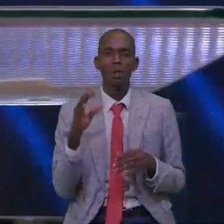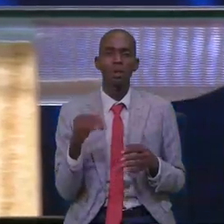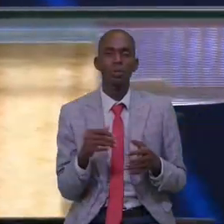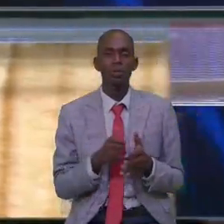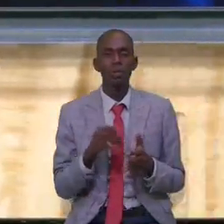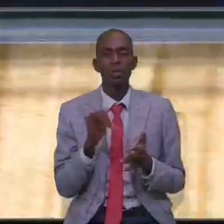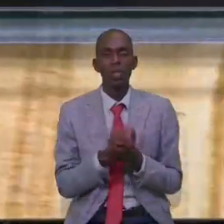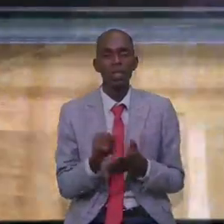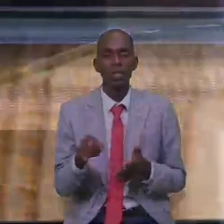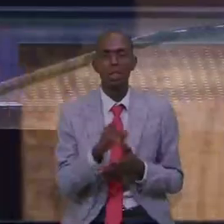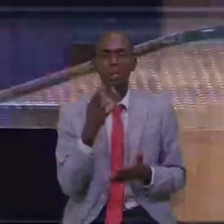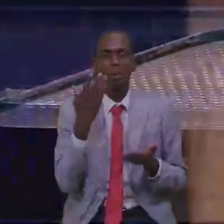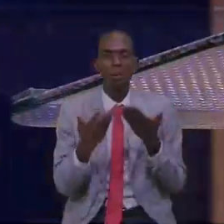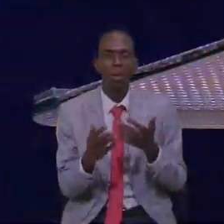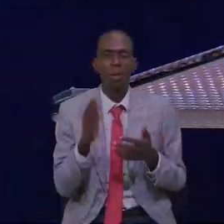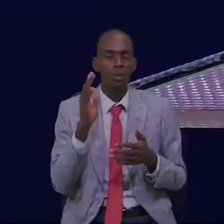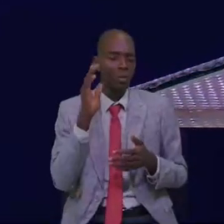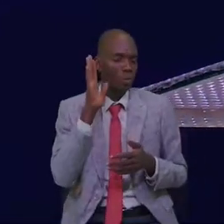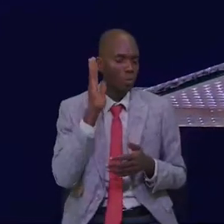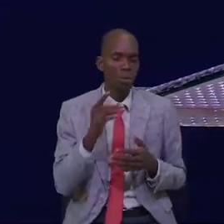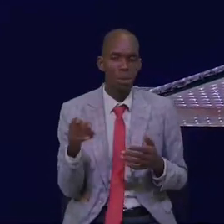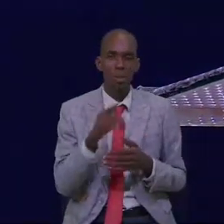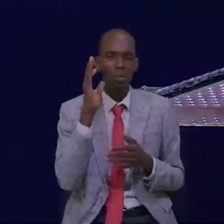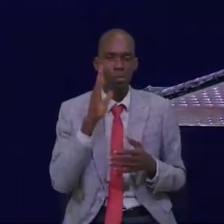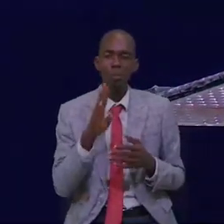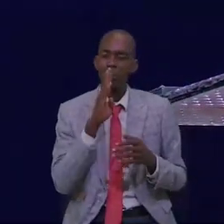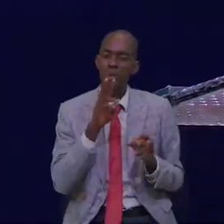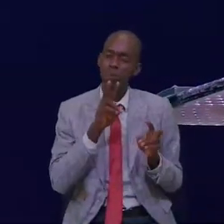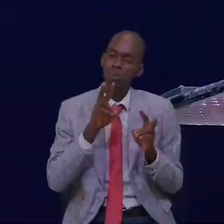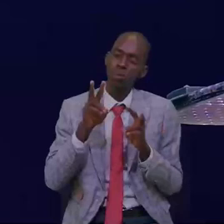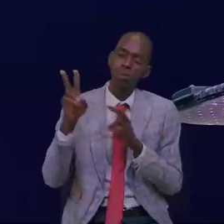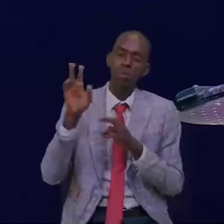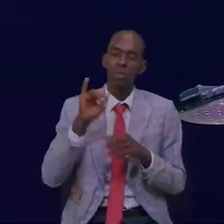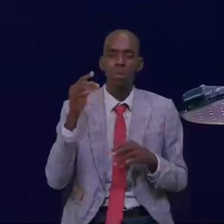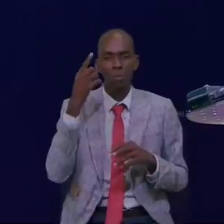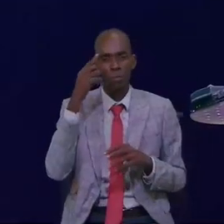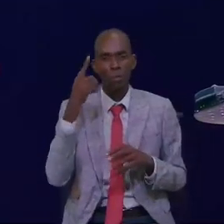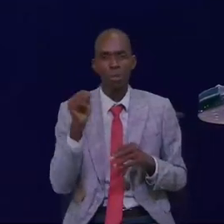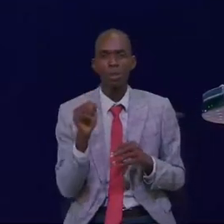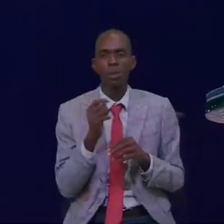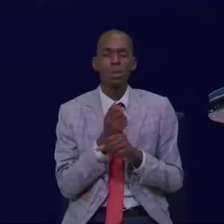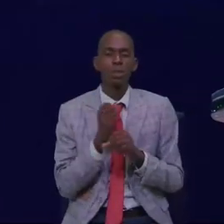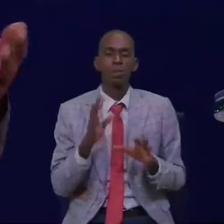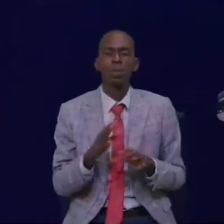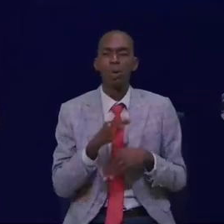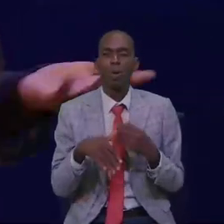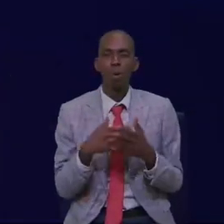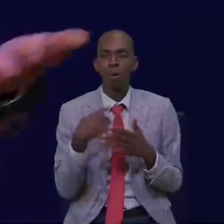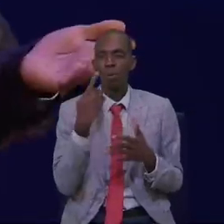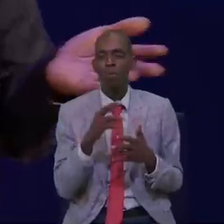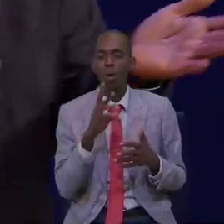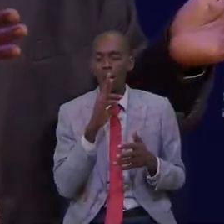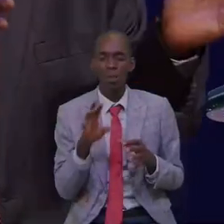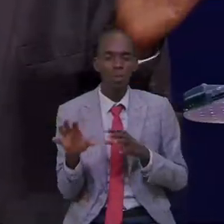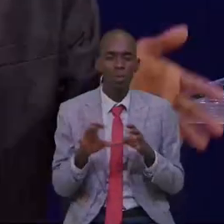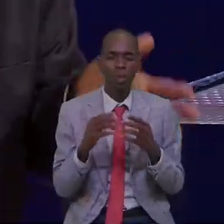Le jour va chercher les pécheurs, ceux qui demeurent dans leur péché habituel,